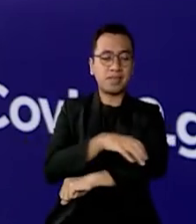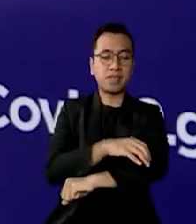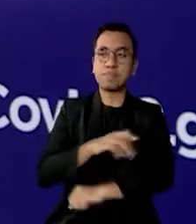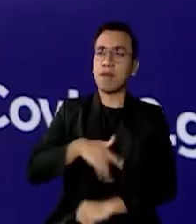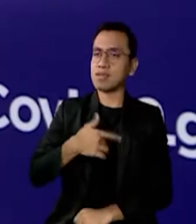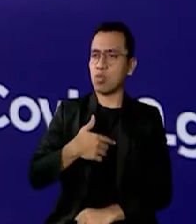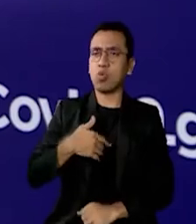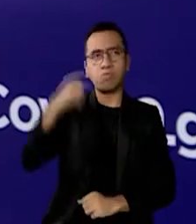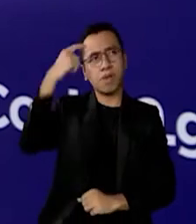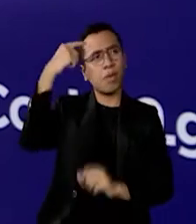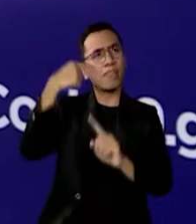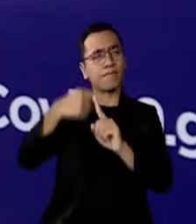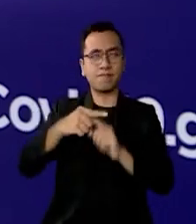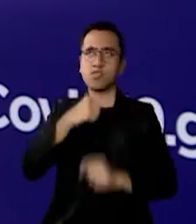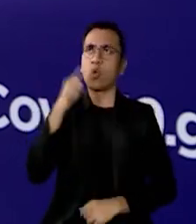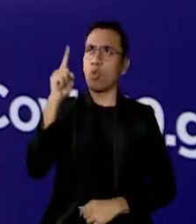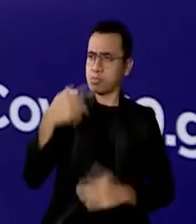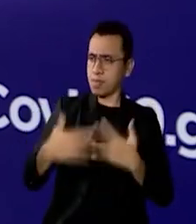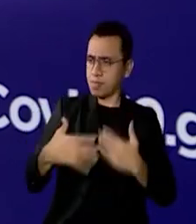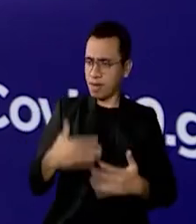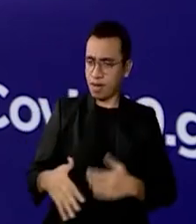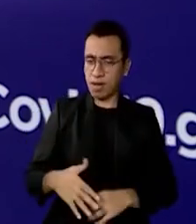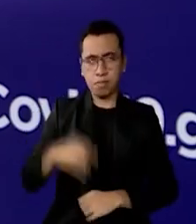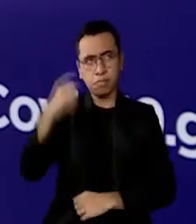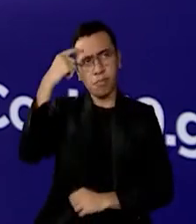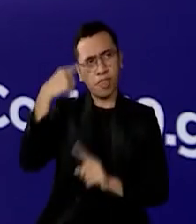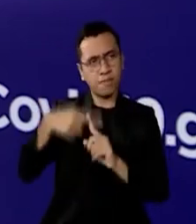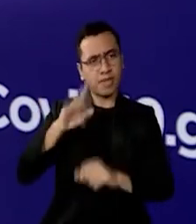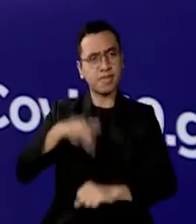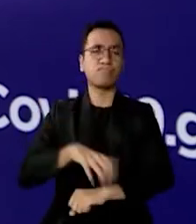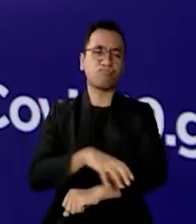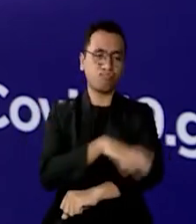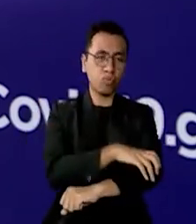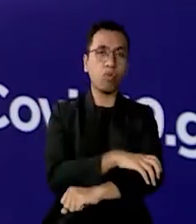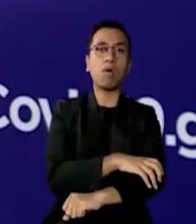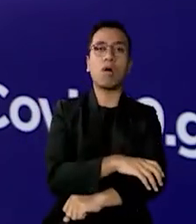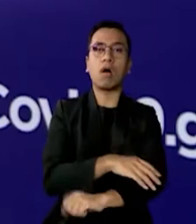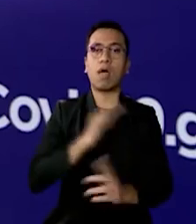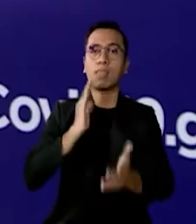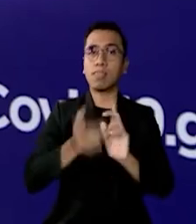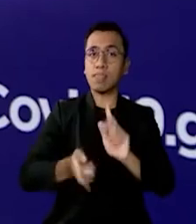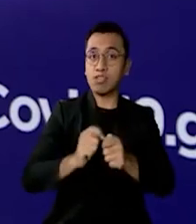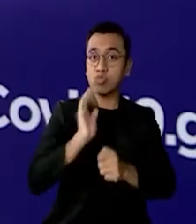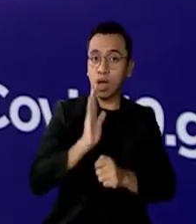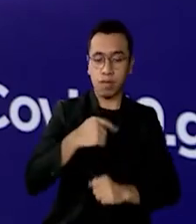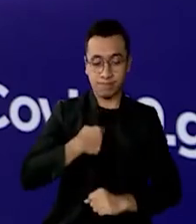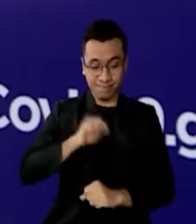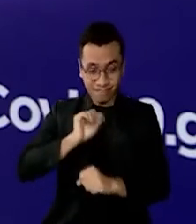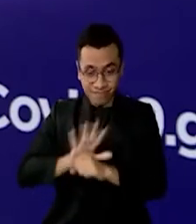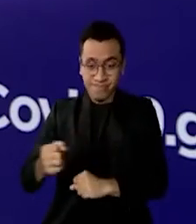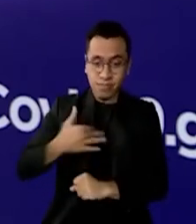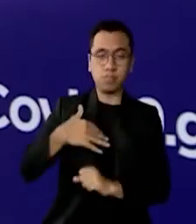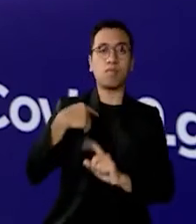positive thinking selalulah kita gak kenapa-kenapa nah singkat cerita Ternyata saya positif dalam waktu jeda